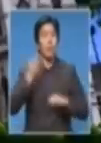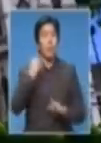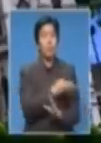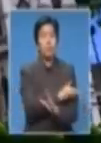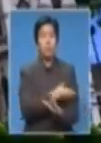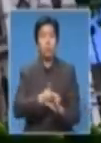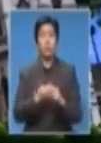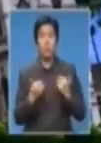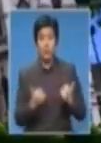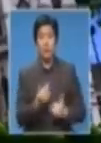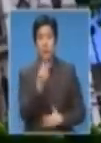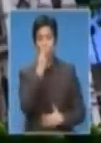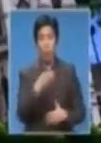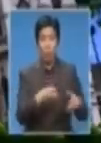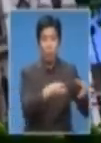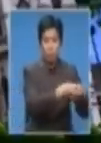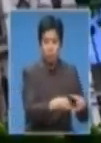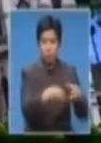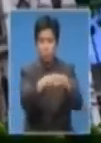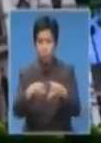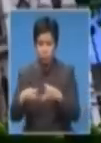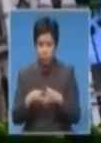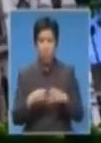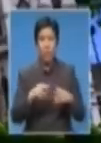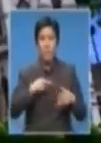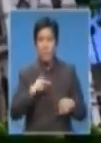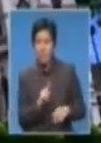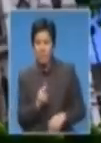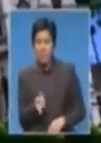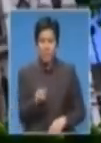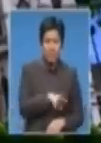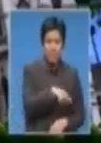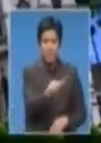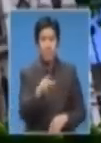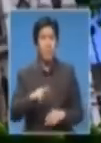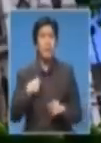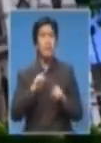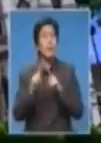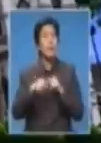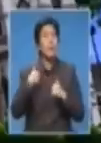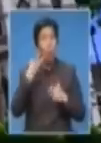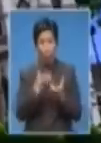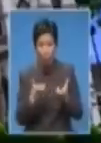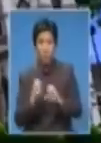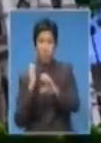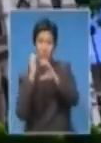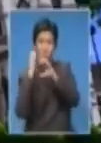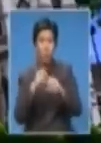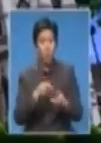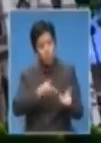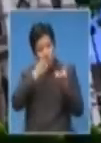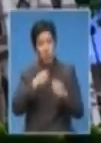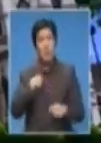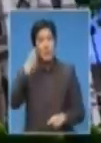ผ่านมานั้นมันต่างฝ่ายต่างก็เกิดทุกครั้งไปสลับกันไปกันมานะแล้วก็ต่างฝ่ายต่างก็ใช้อาวุธสงครามโดยเฉพาะยิ่งผู้